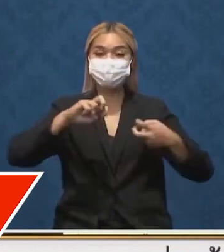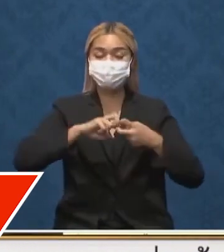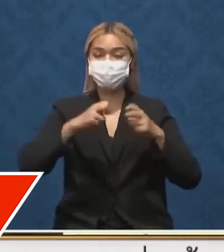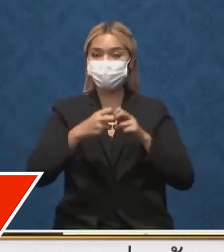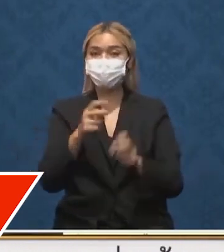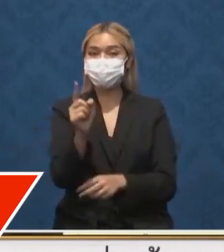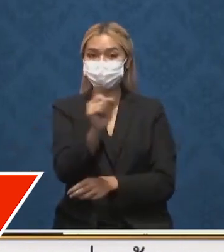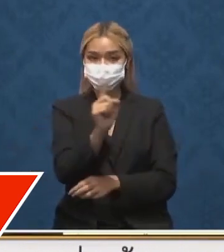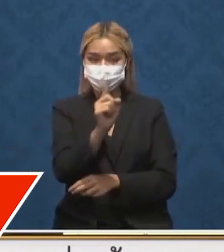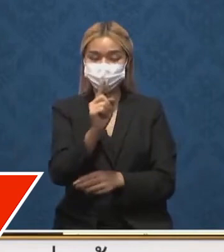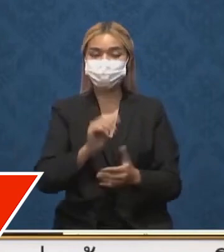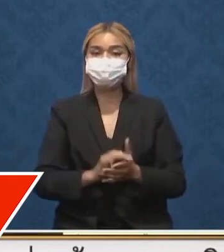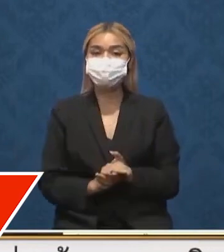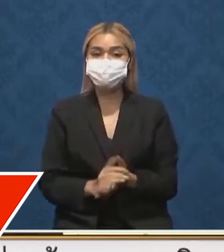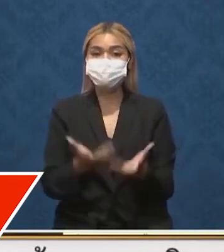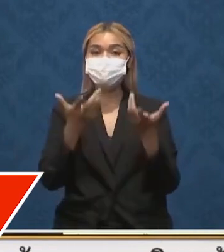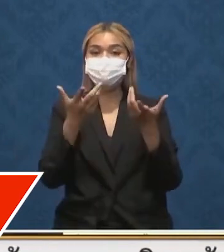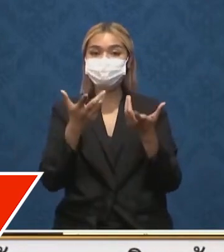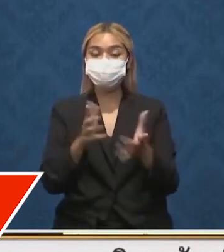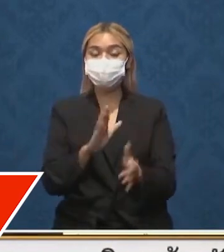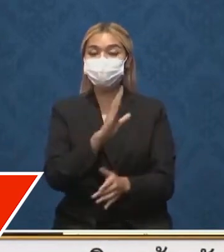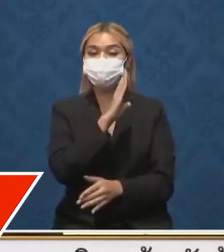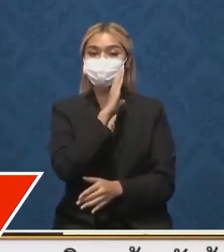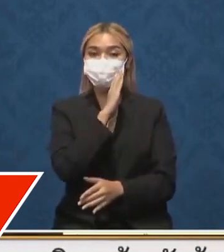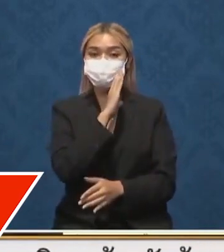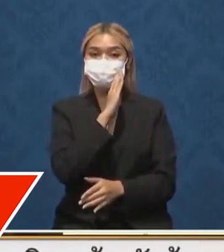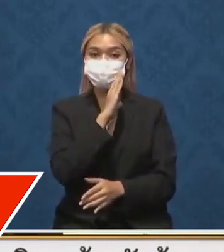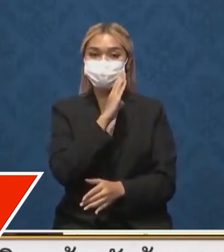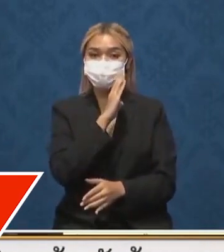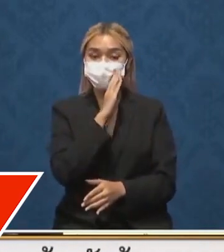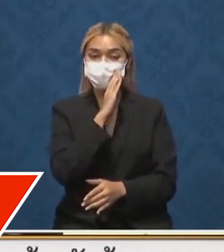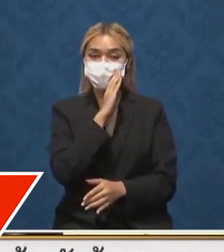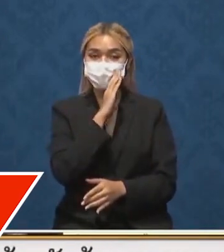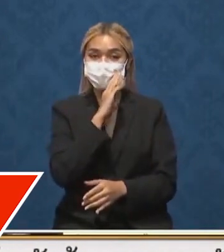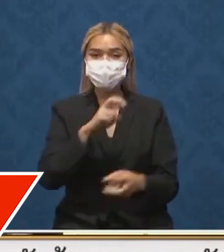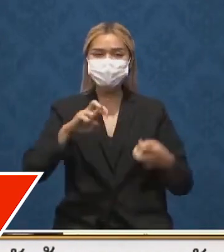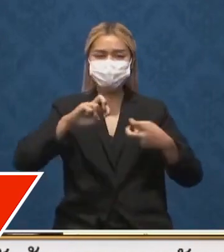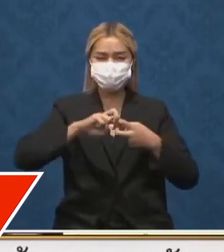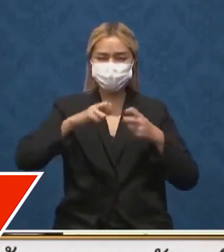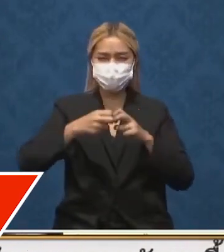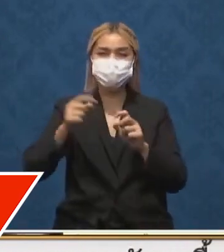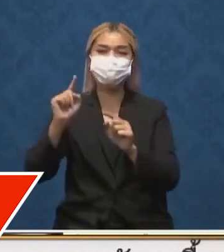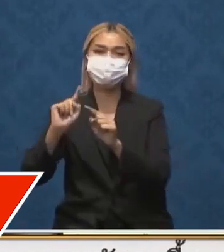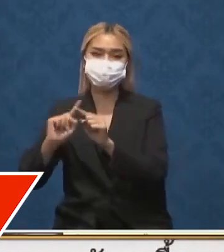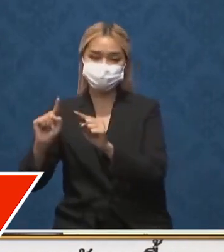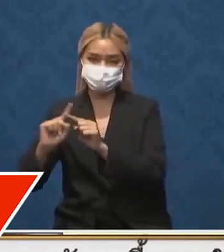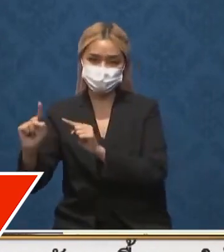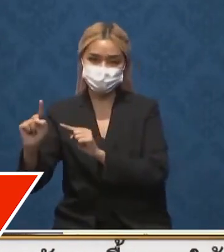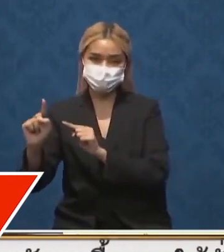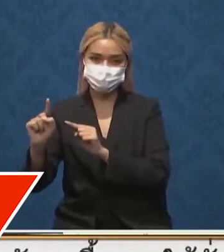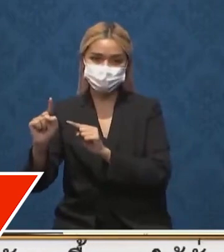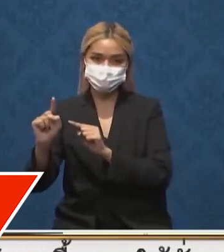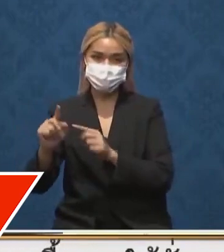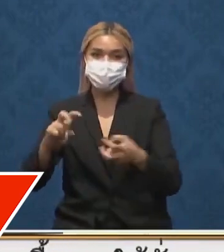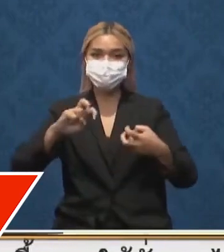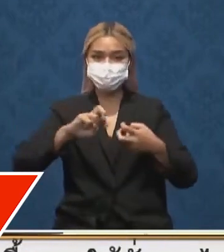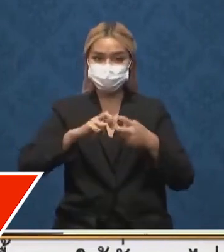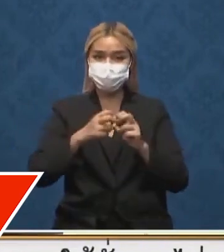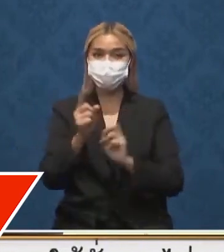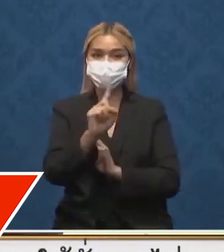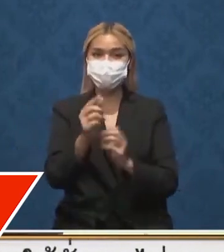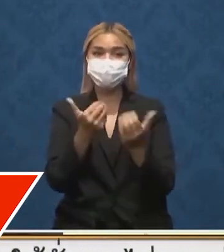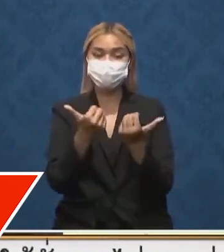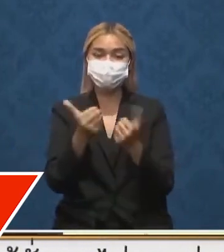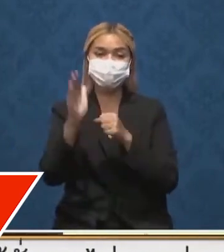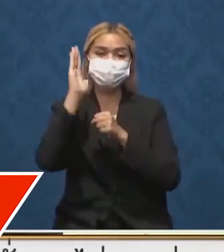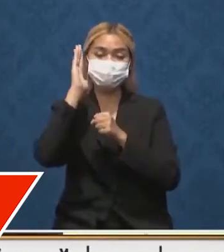ขึ้นแล้วเพื่อที่จะนำไปสู่แก่นแท้ของปัญหาเพราะฉะนั้นผมอยากจะขออนุญาต